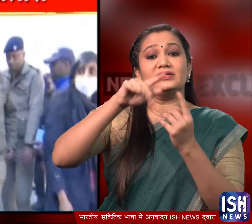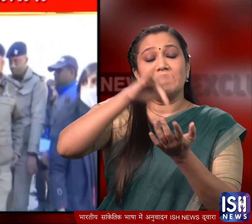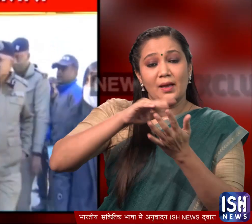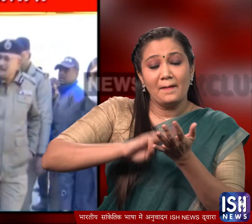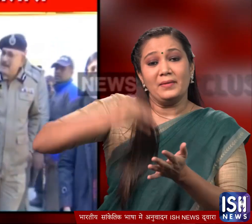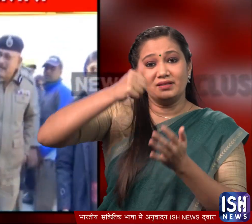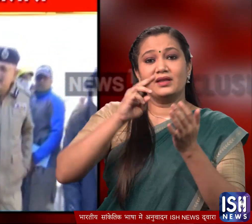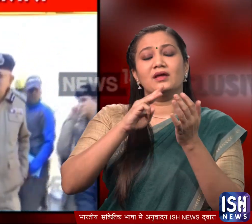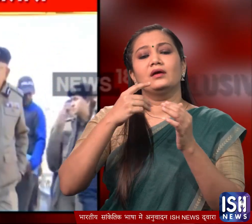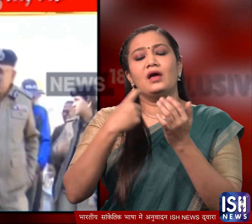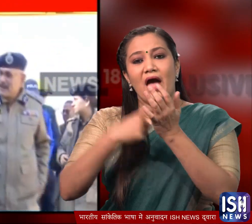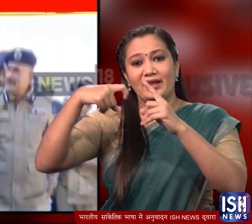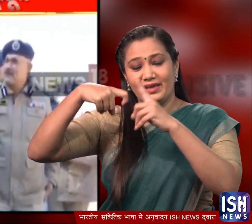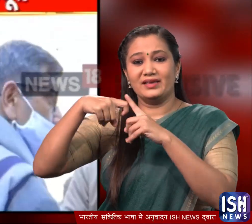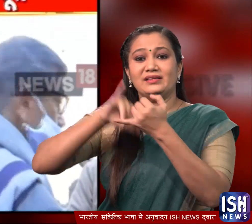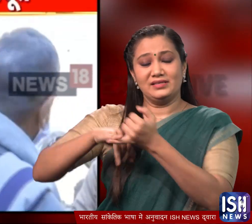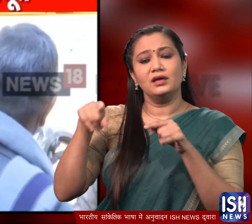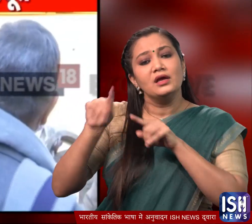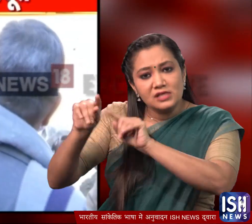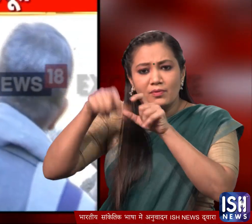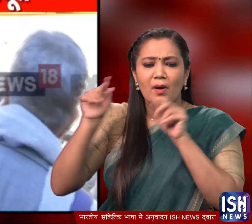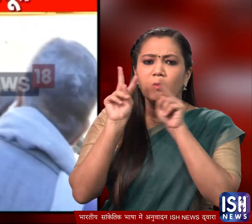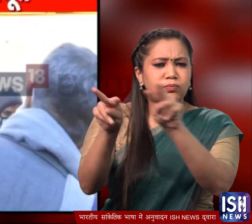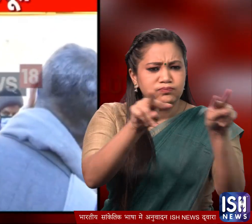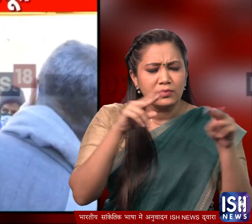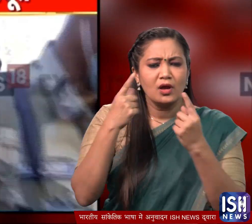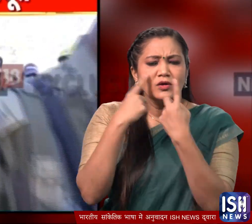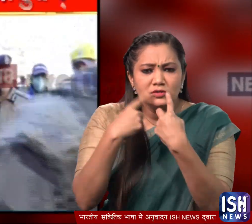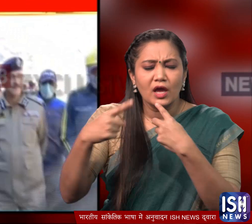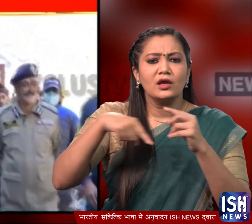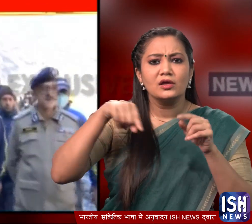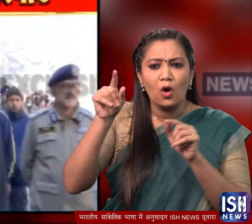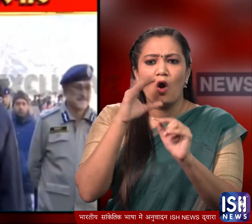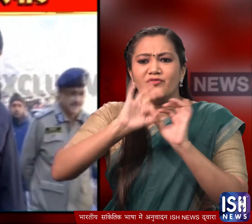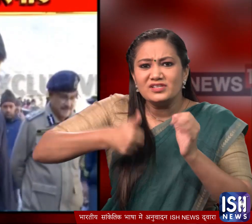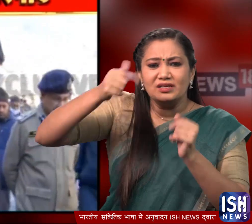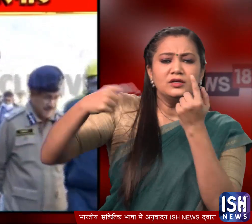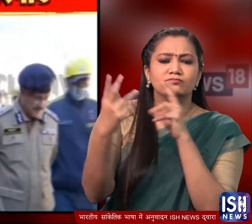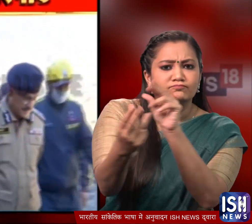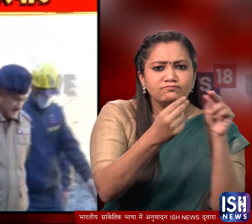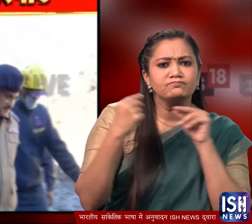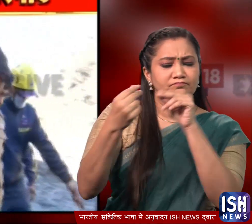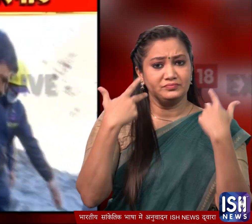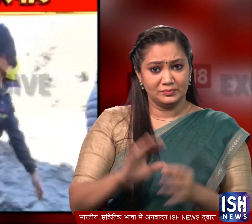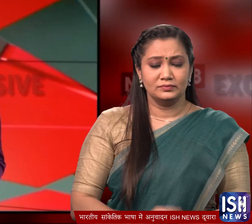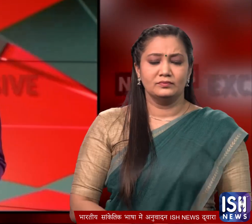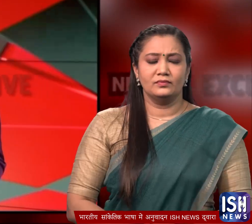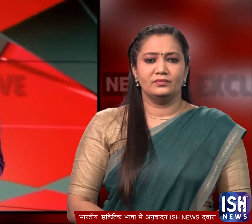नहीं, केंद्रीय मंत्री आरके सिंह भी मौके पर पहुंचे। उन्होंने बचाव अभियान देखा और अभियान चला रहे अधिकारियों से जानकारी हासिल